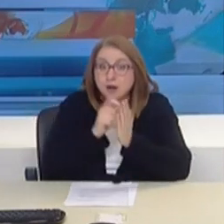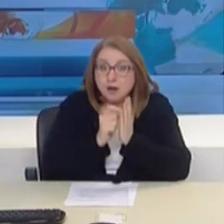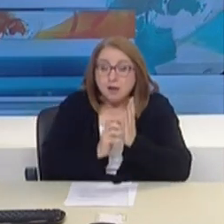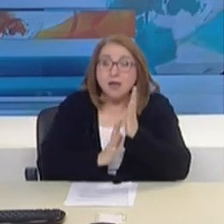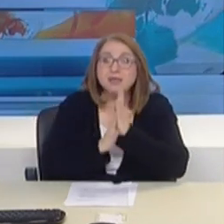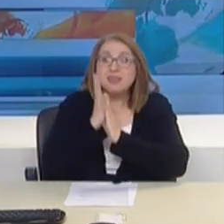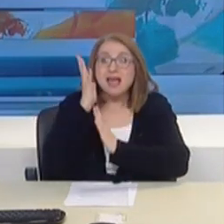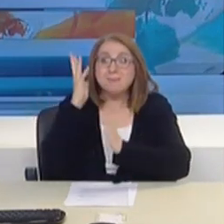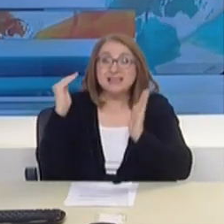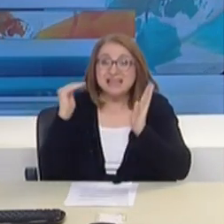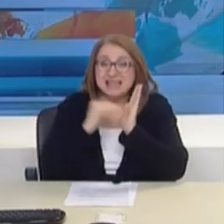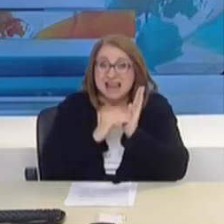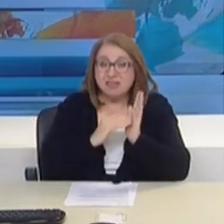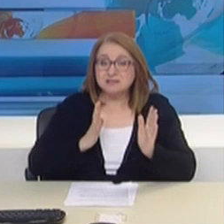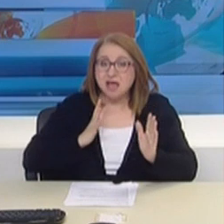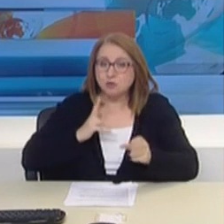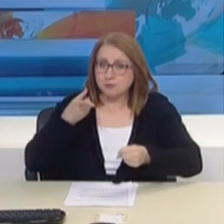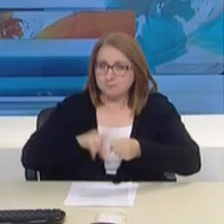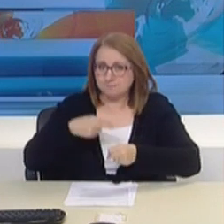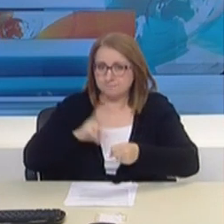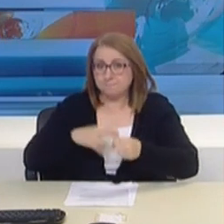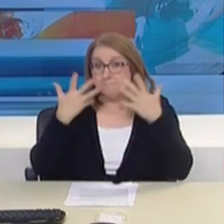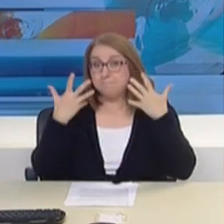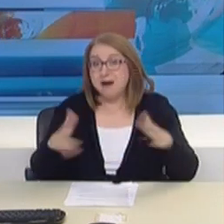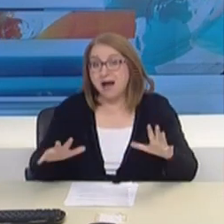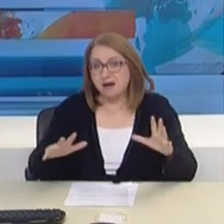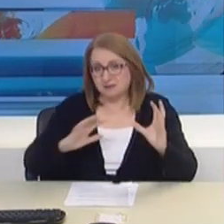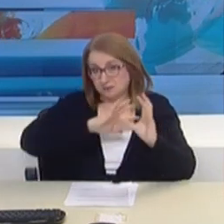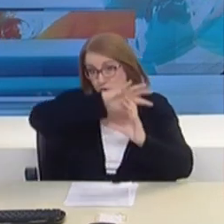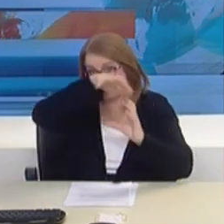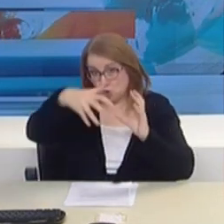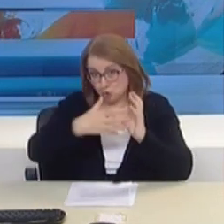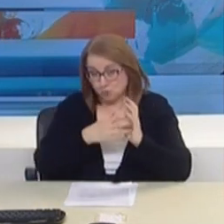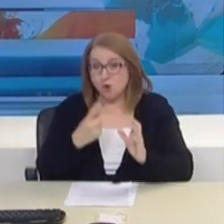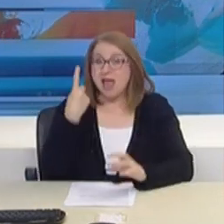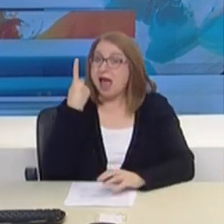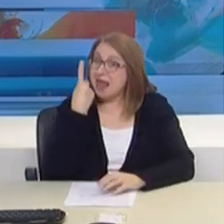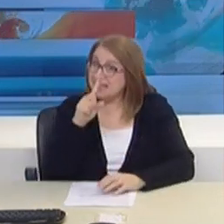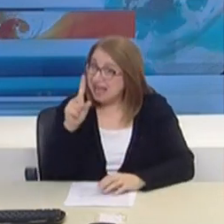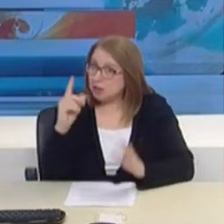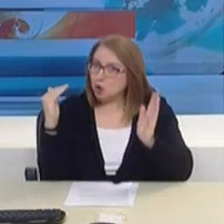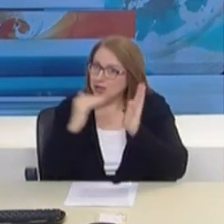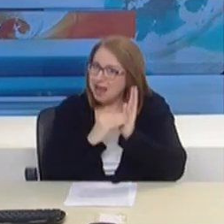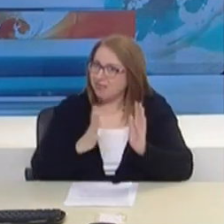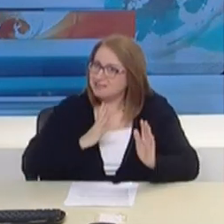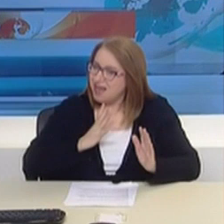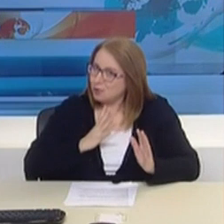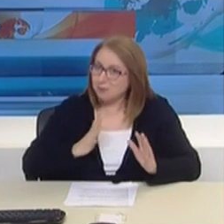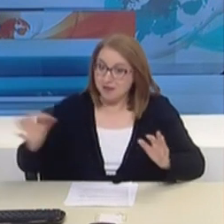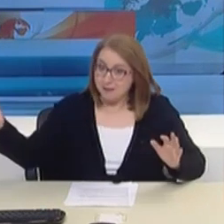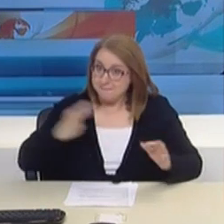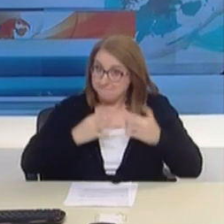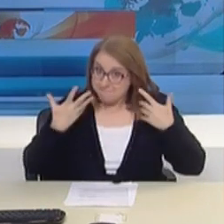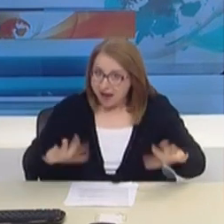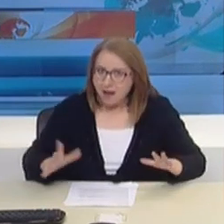από 15.000 επιβεβαιωμένους θανάτους, αλλά και περισσότερους από 100.000 ανθρώπους που ενώ μολύνθηκαν από τον ιό